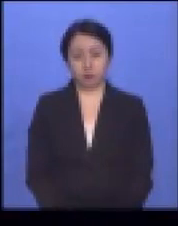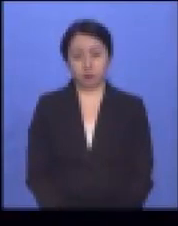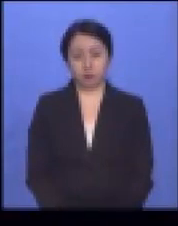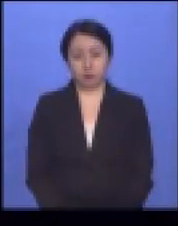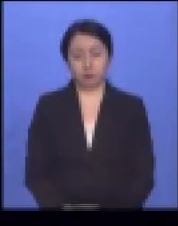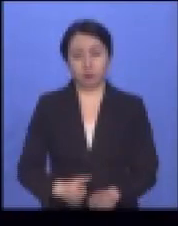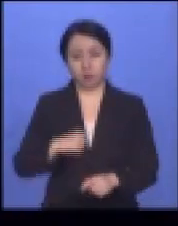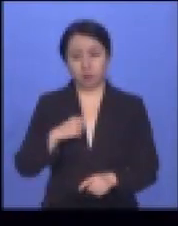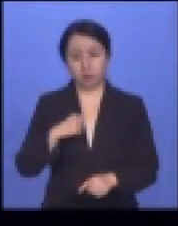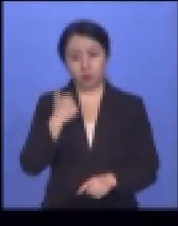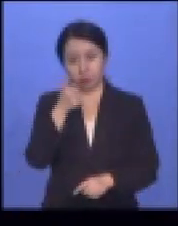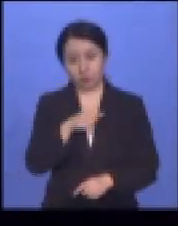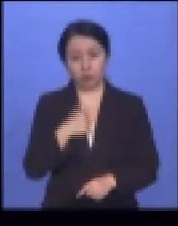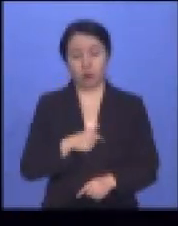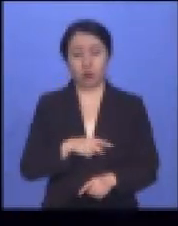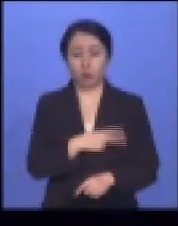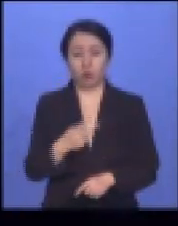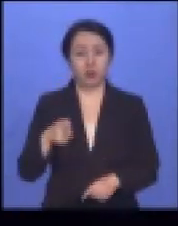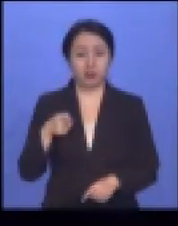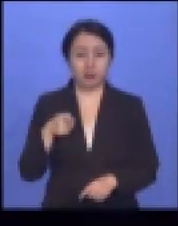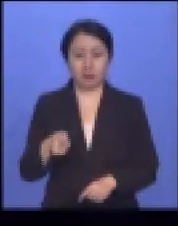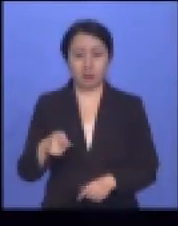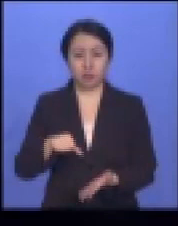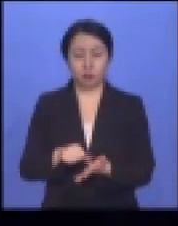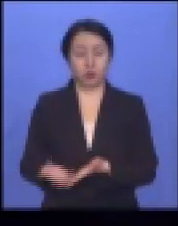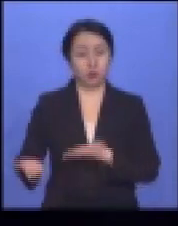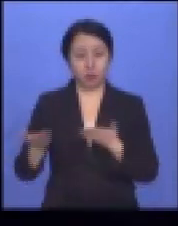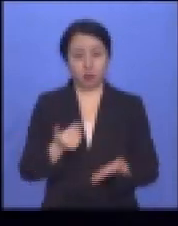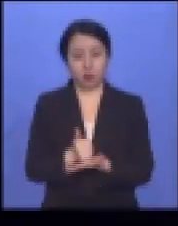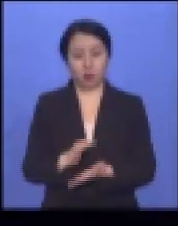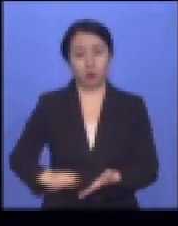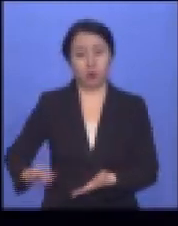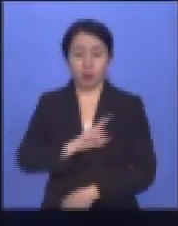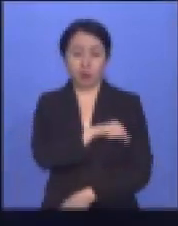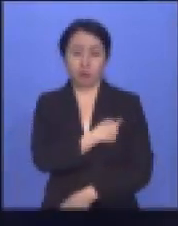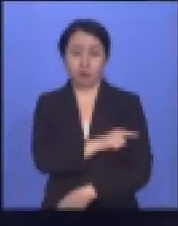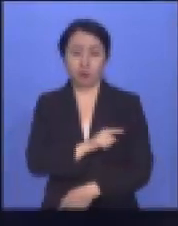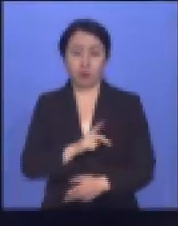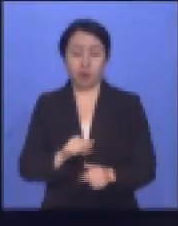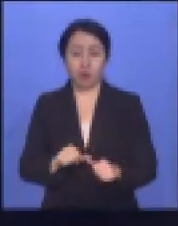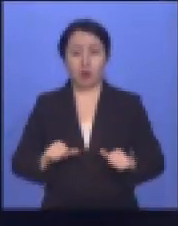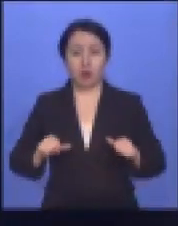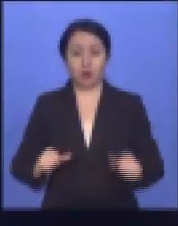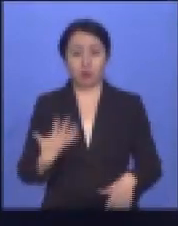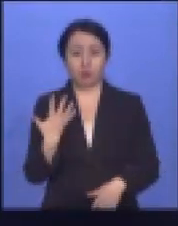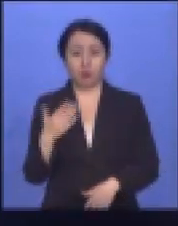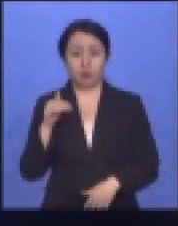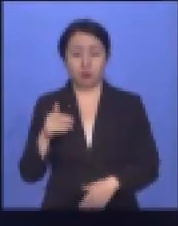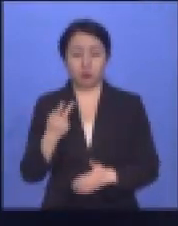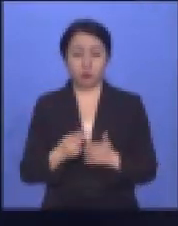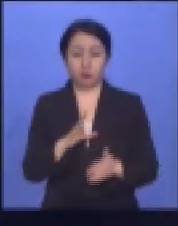призывников. Жылына 1000-ға жуық жас әскерге шақыртылады. Ал облыстық медициналық комиссиядан 5000-ға жуығы